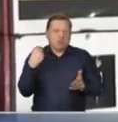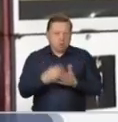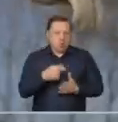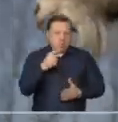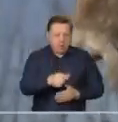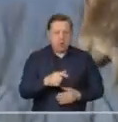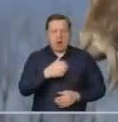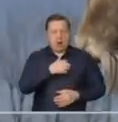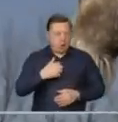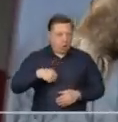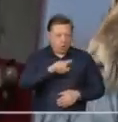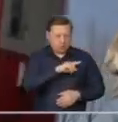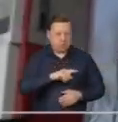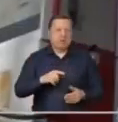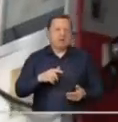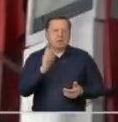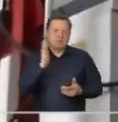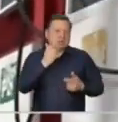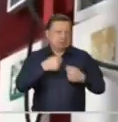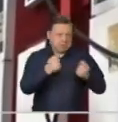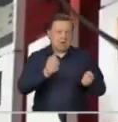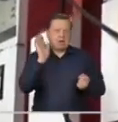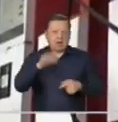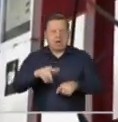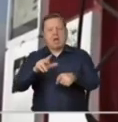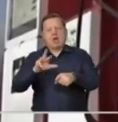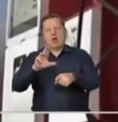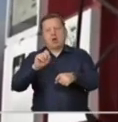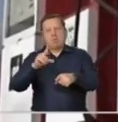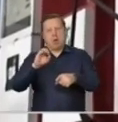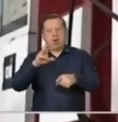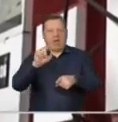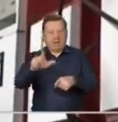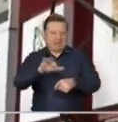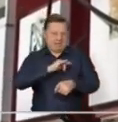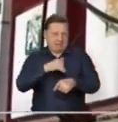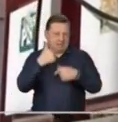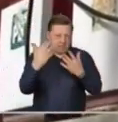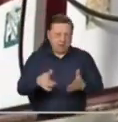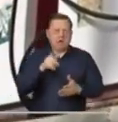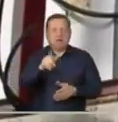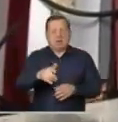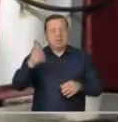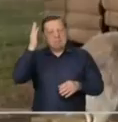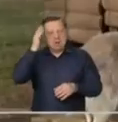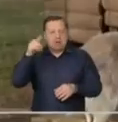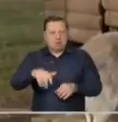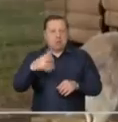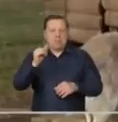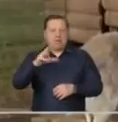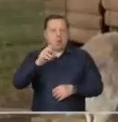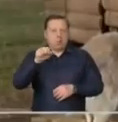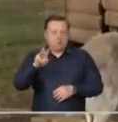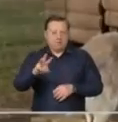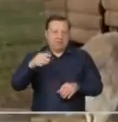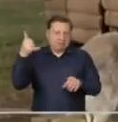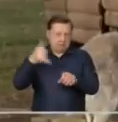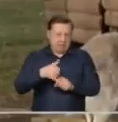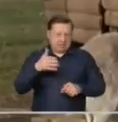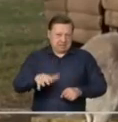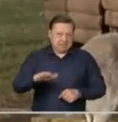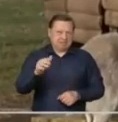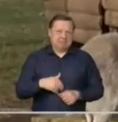gdzie los zwierzęcia był już przesądzony. Koziołek dostał imię Ropolek i zamieszkał na stacji benzynowej w Mikołowie na Śląsku. Doktor weterynarz powiedziała,